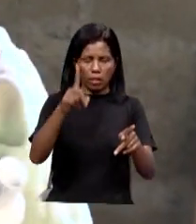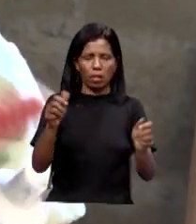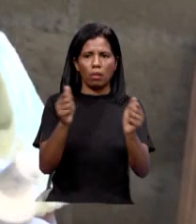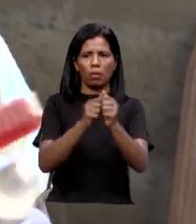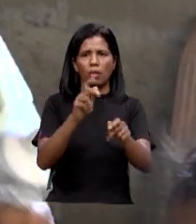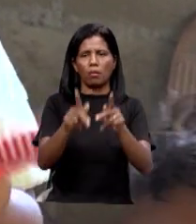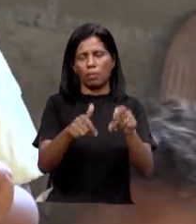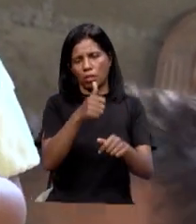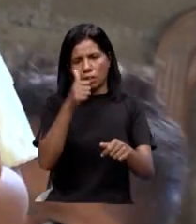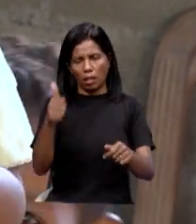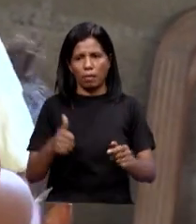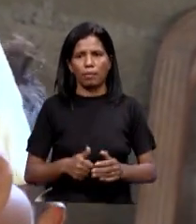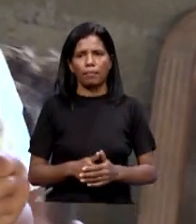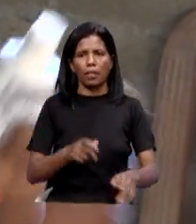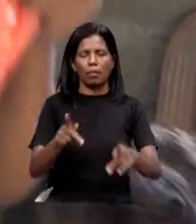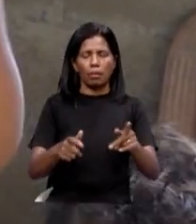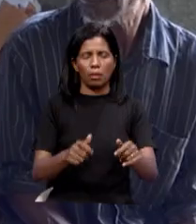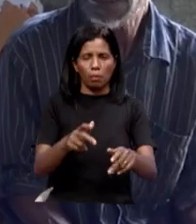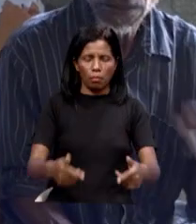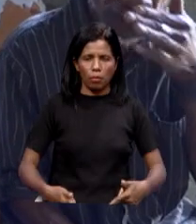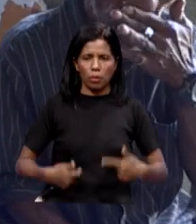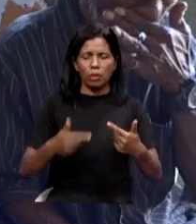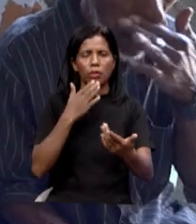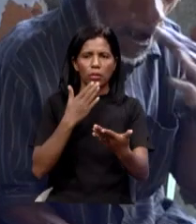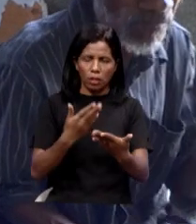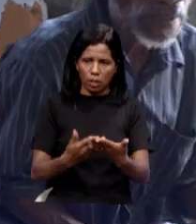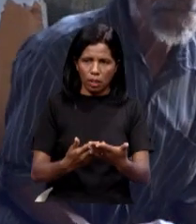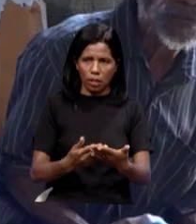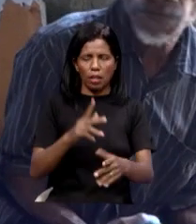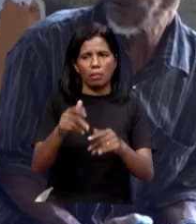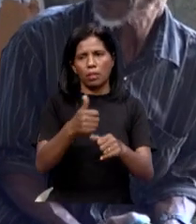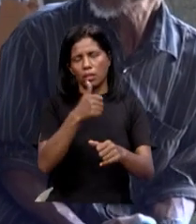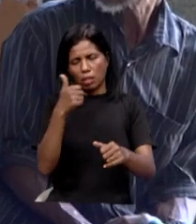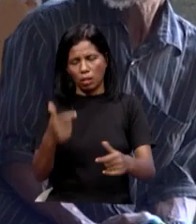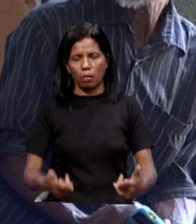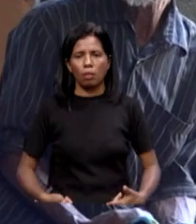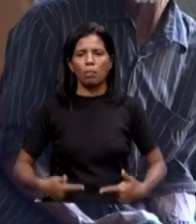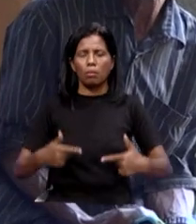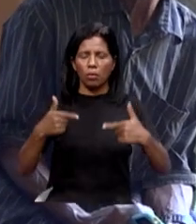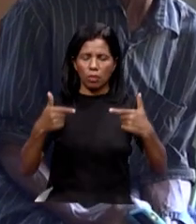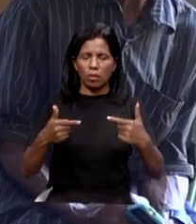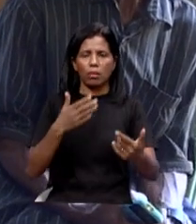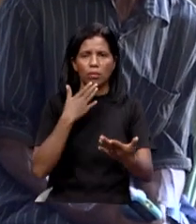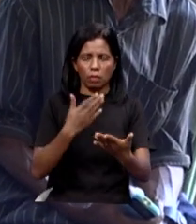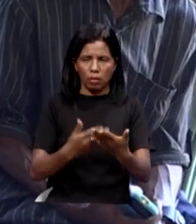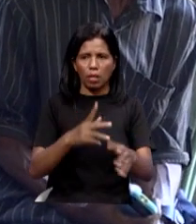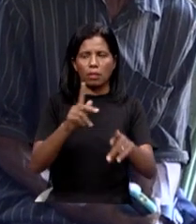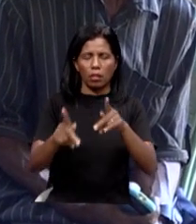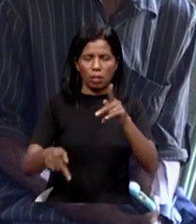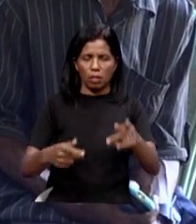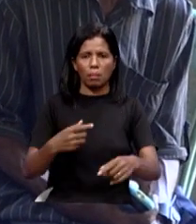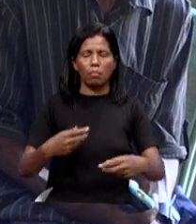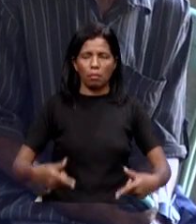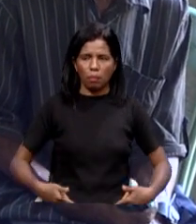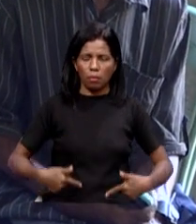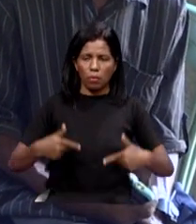seluk. Balung, moris o kondisaun diak. No balung fali, moris o kondisaun na tong. I balung, moris o kondisaun